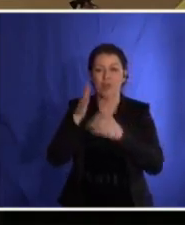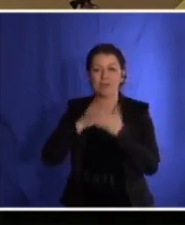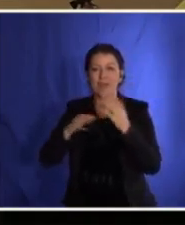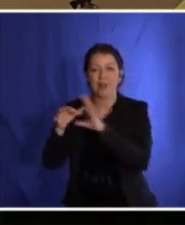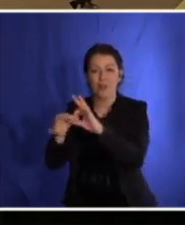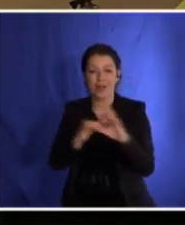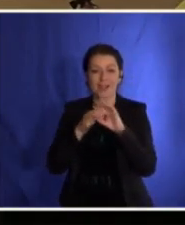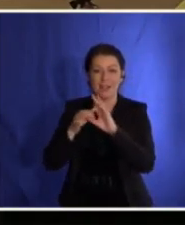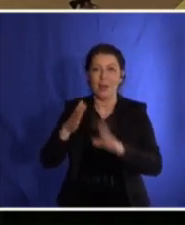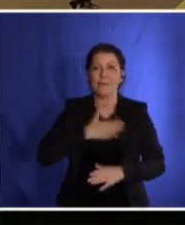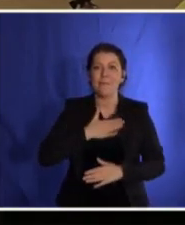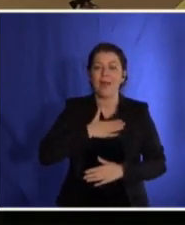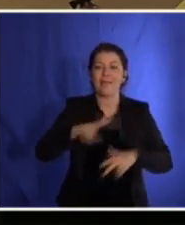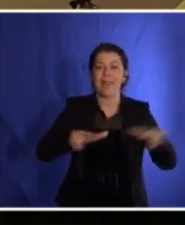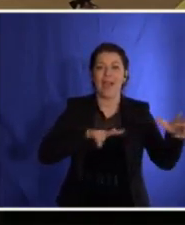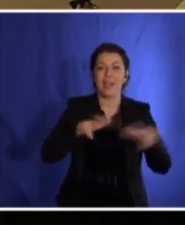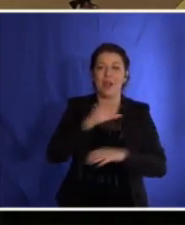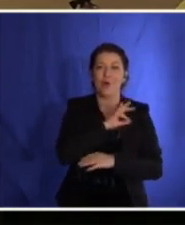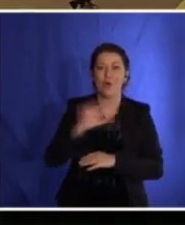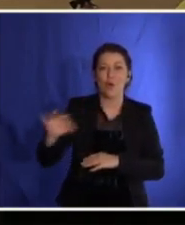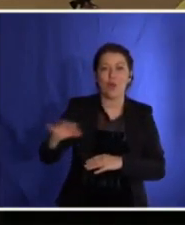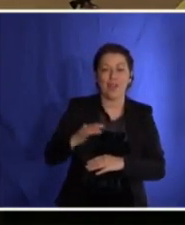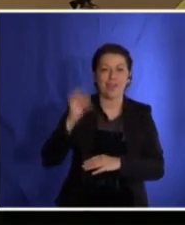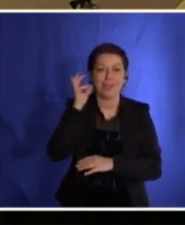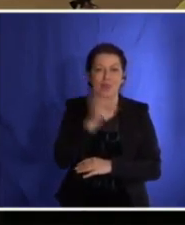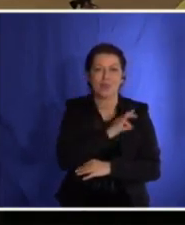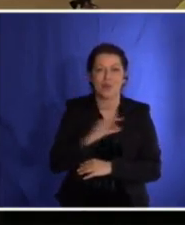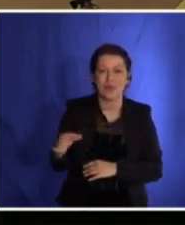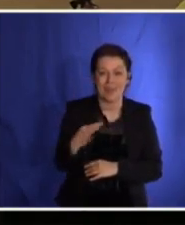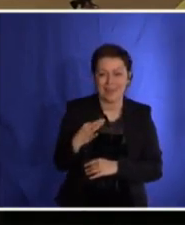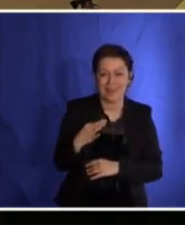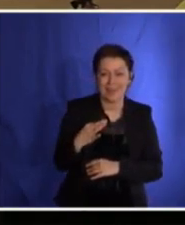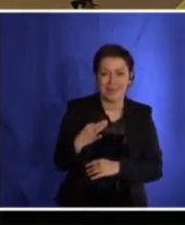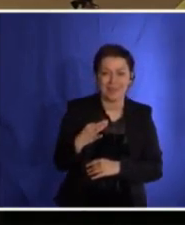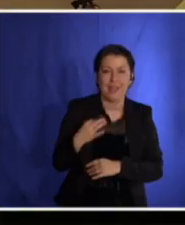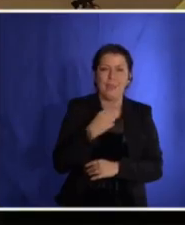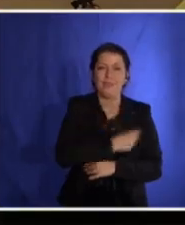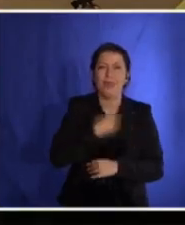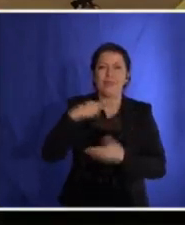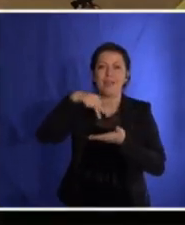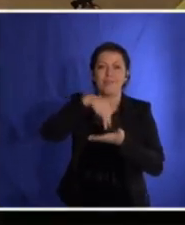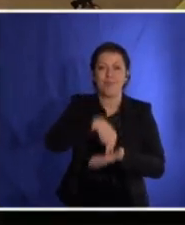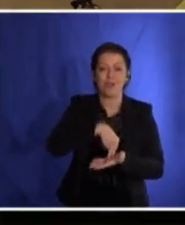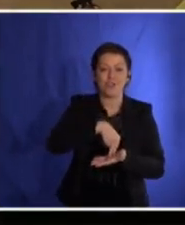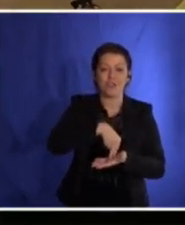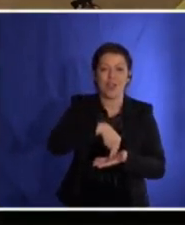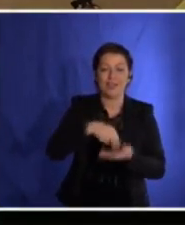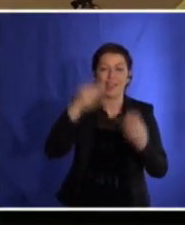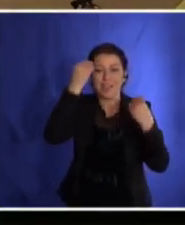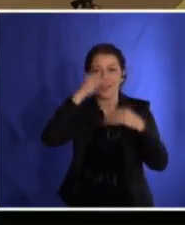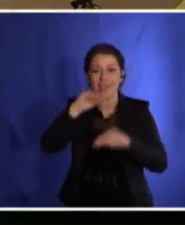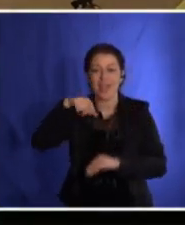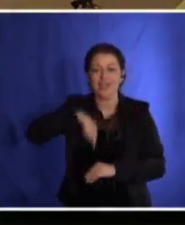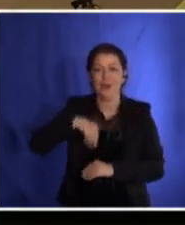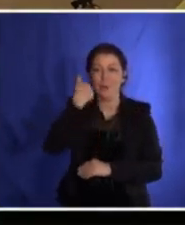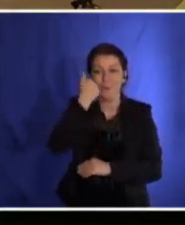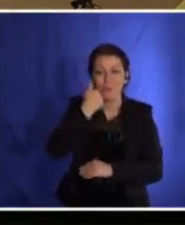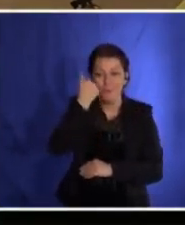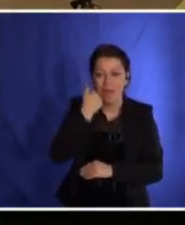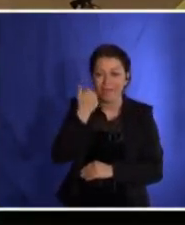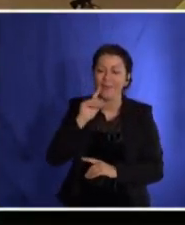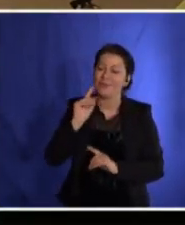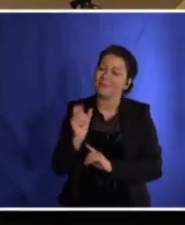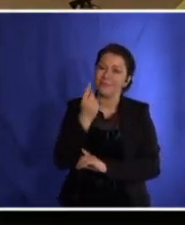meine Regierungskolleginnen und Kollegen, den Parteivorstand, unseren Ehrenobmann und vor allem auch